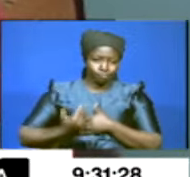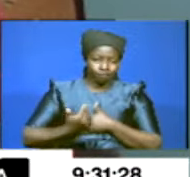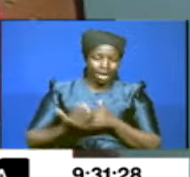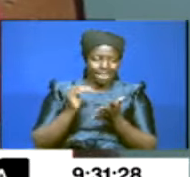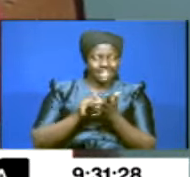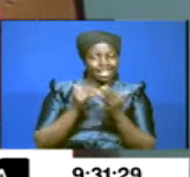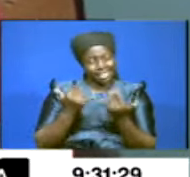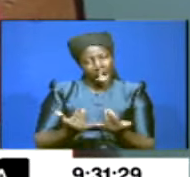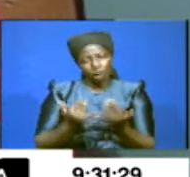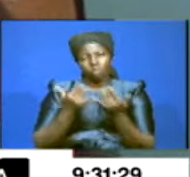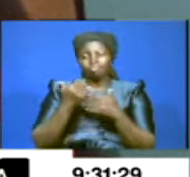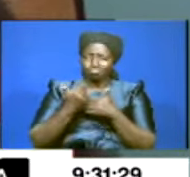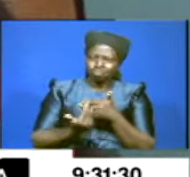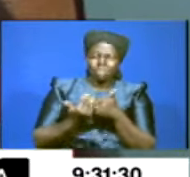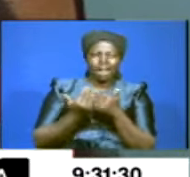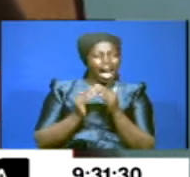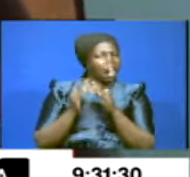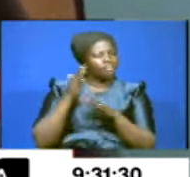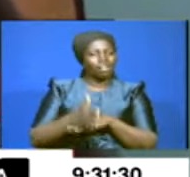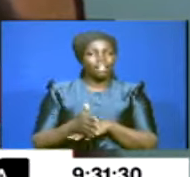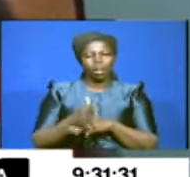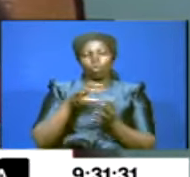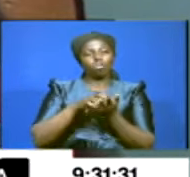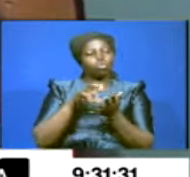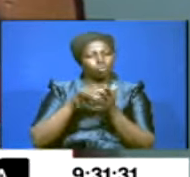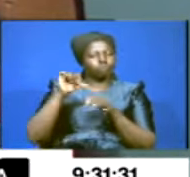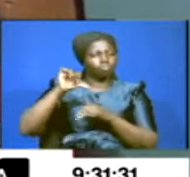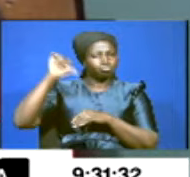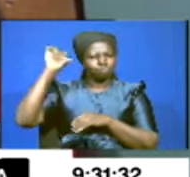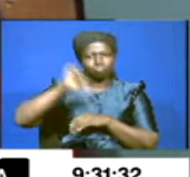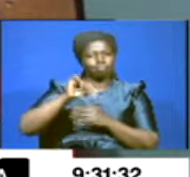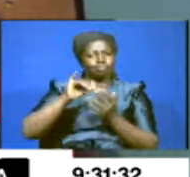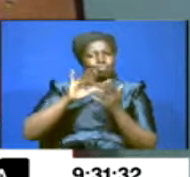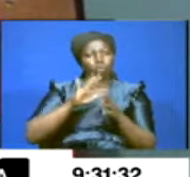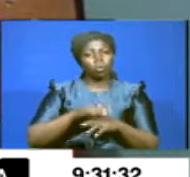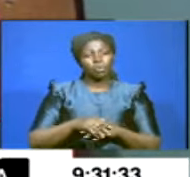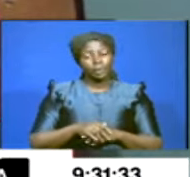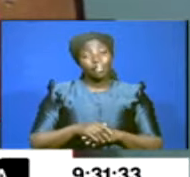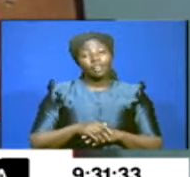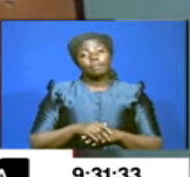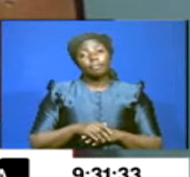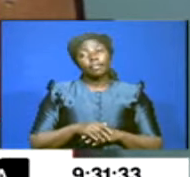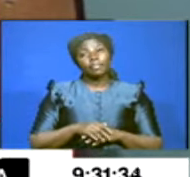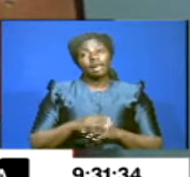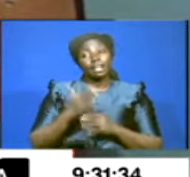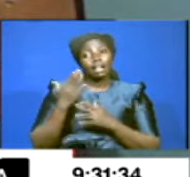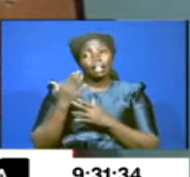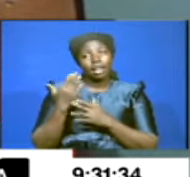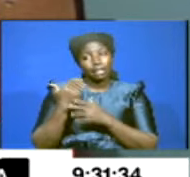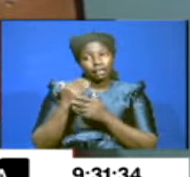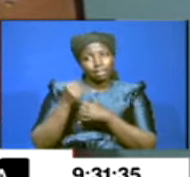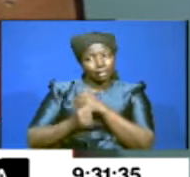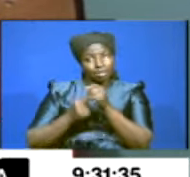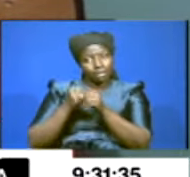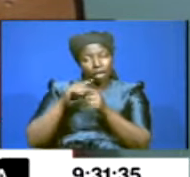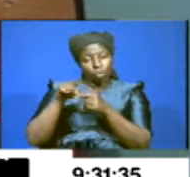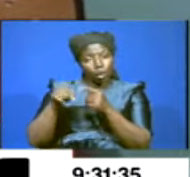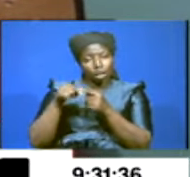ulifanywa mwezi mwaka jana makadara uliniacha na shimo katika sehemu za siri.